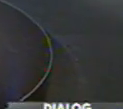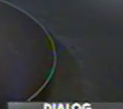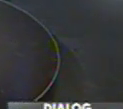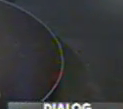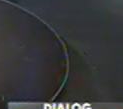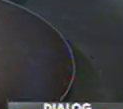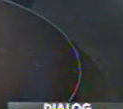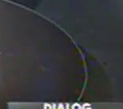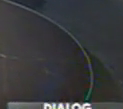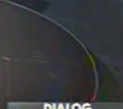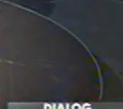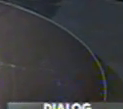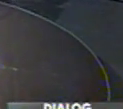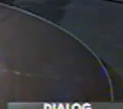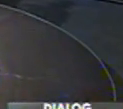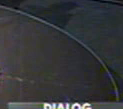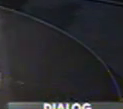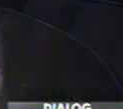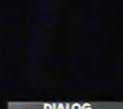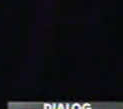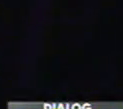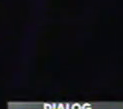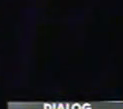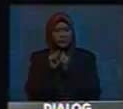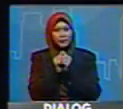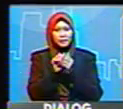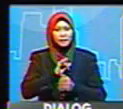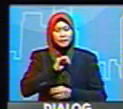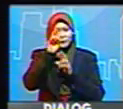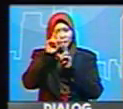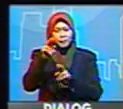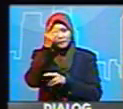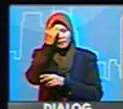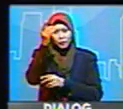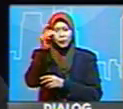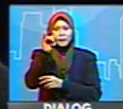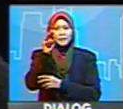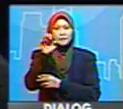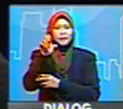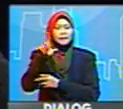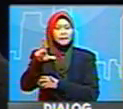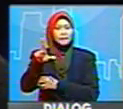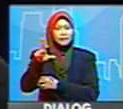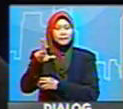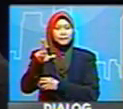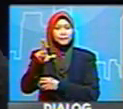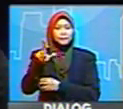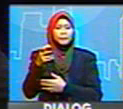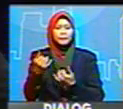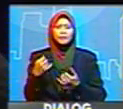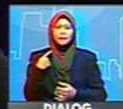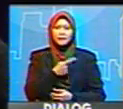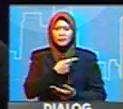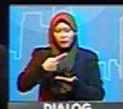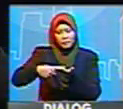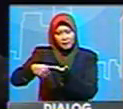kembali dalam rancangan dialog bersama sayaimi dan masih lagi bersama saya yang berhormat Datuk Seri Ismail Sabri yaakob dan pastinya kita dah bincangkan